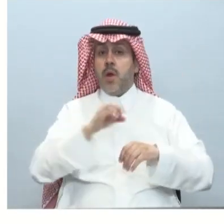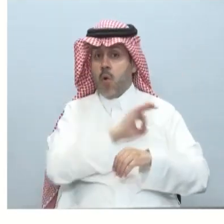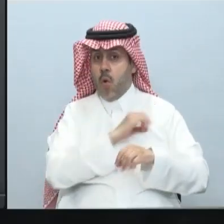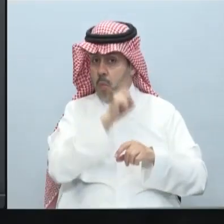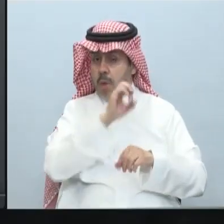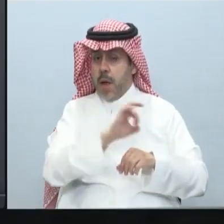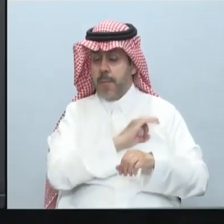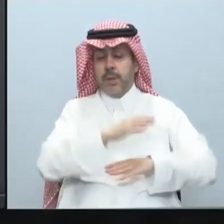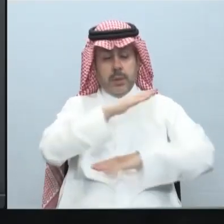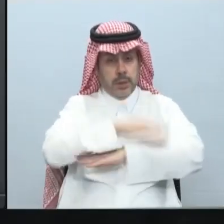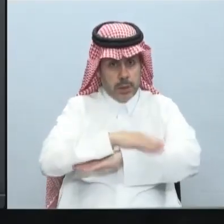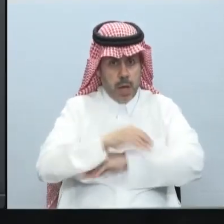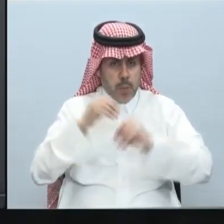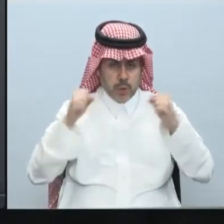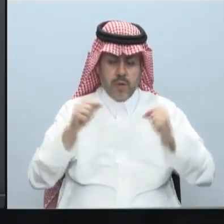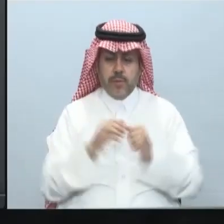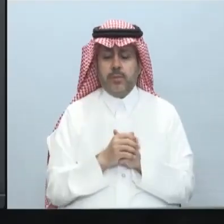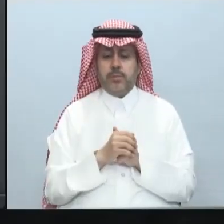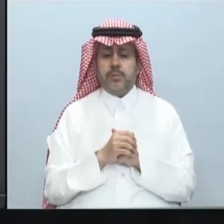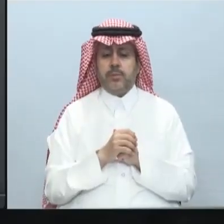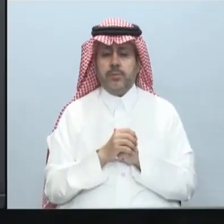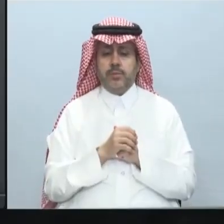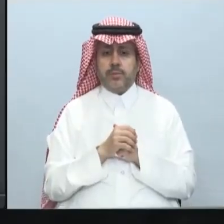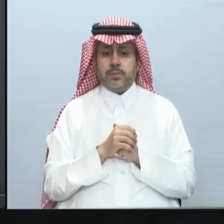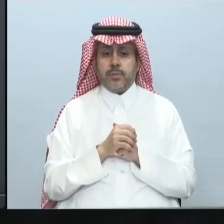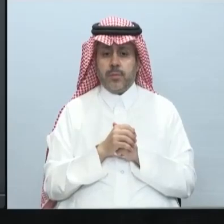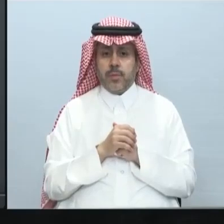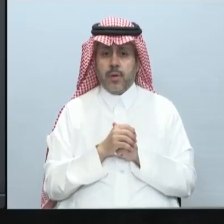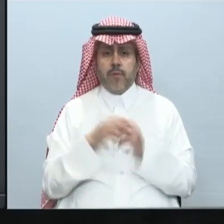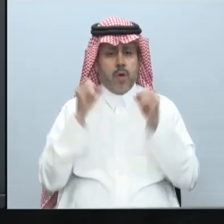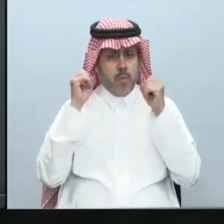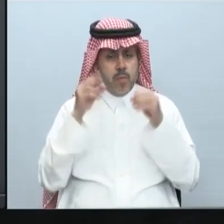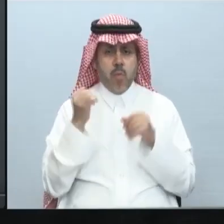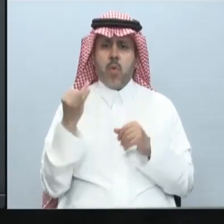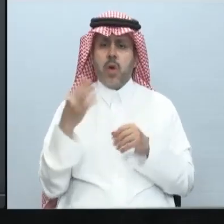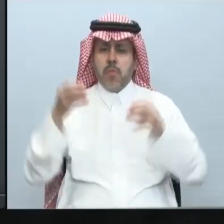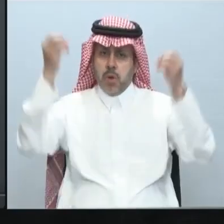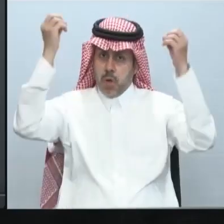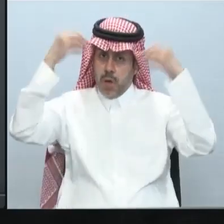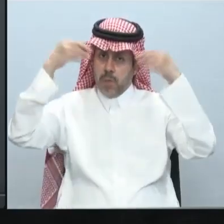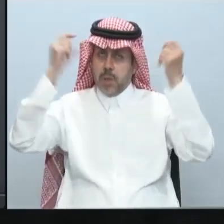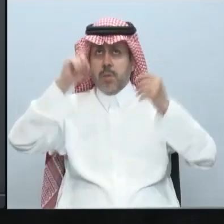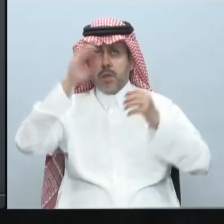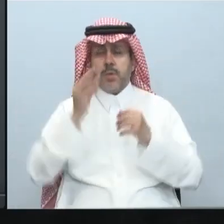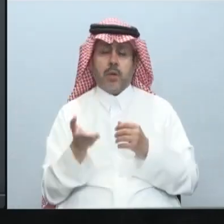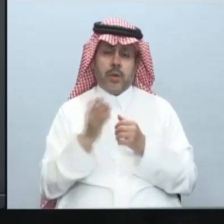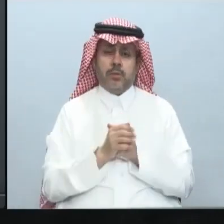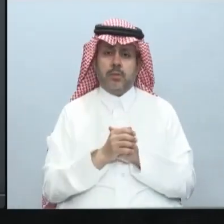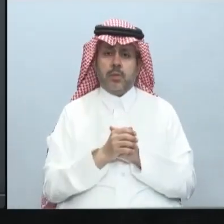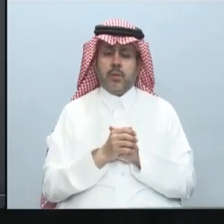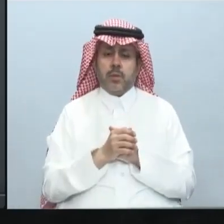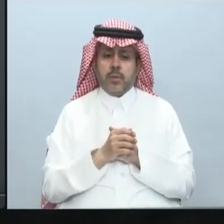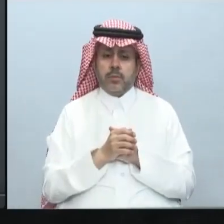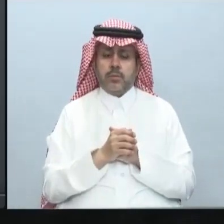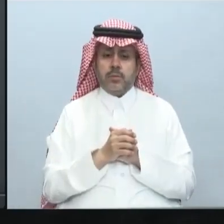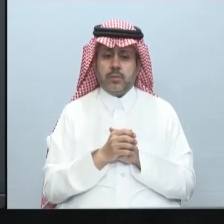نعمه الله لا تحصوها سبحانه وتعالى فكم من نعمه رزقنا من الله سبحانه وتعالى ونحن مقصرين